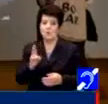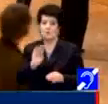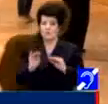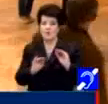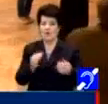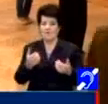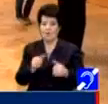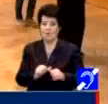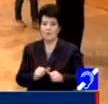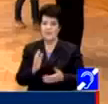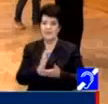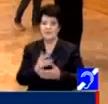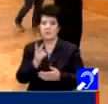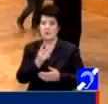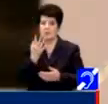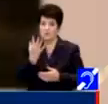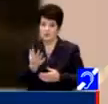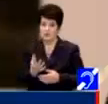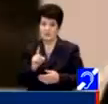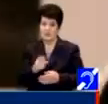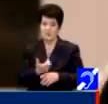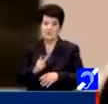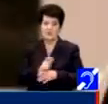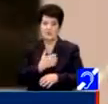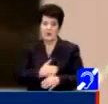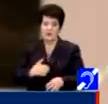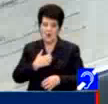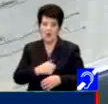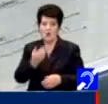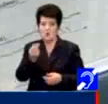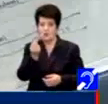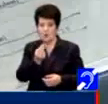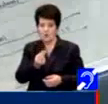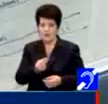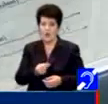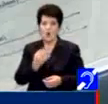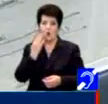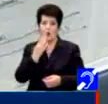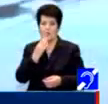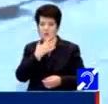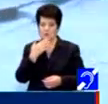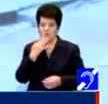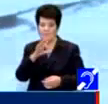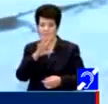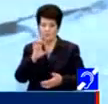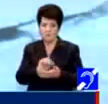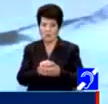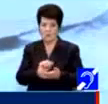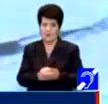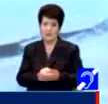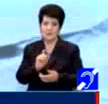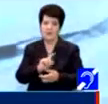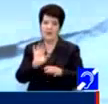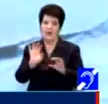sublimarea formei, prezintă 25 dintre cele mai importante lucrări ale marelui sculptor român, dar și o mulțime de fotografii, documente și imagini cu